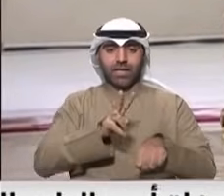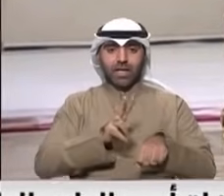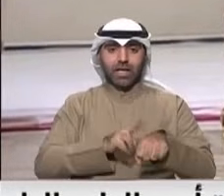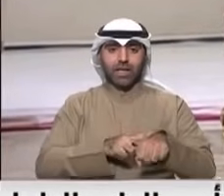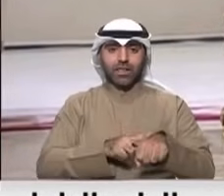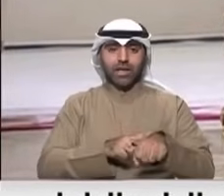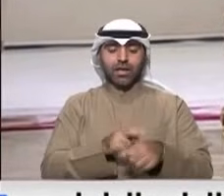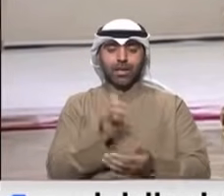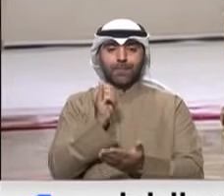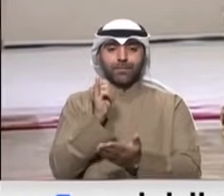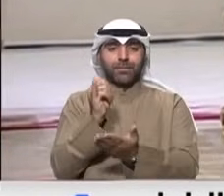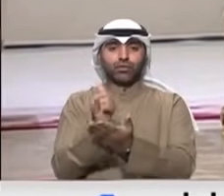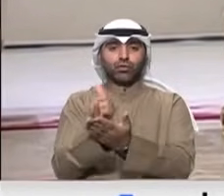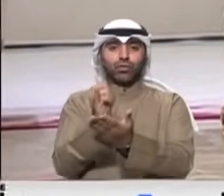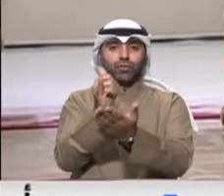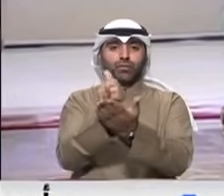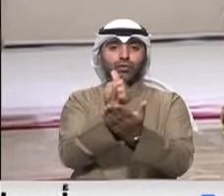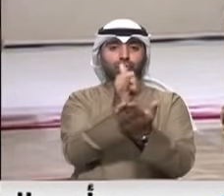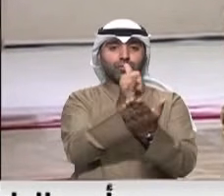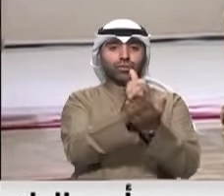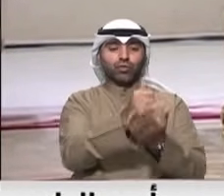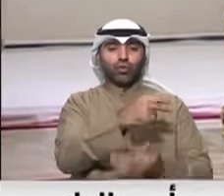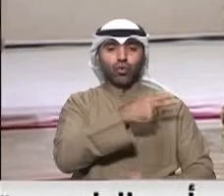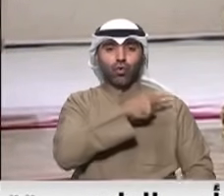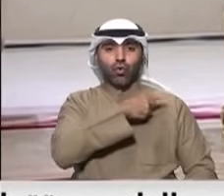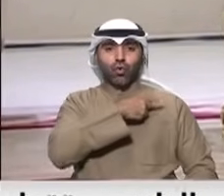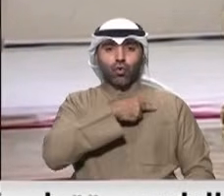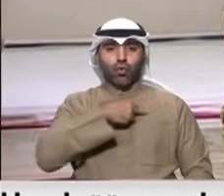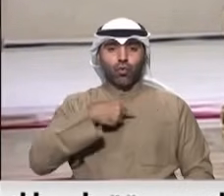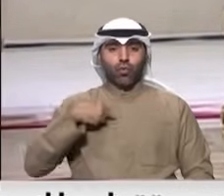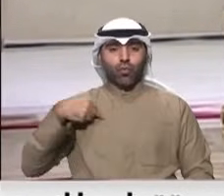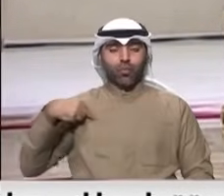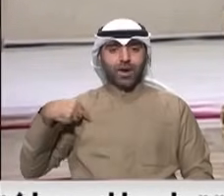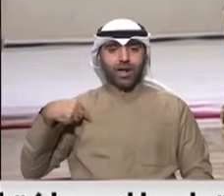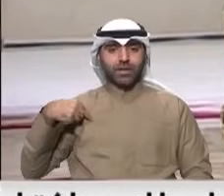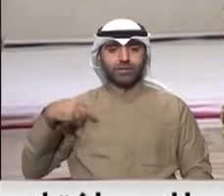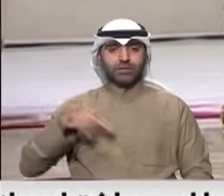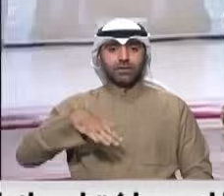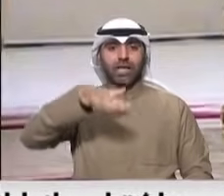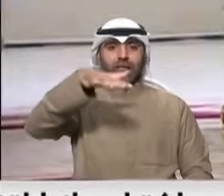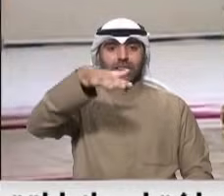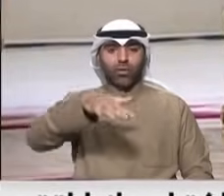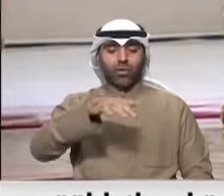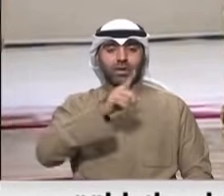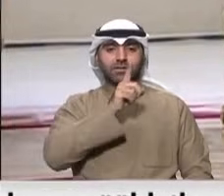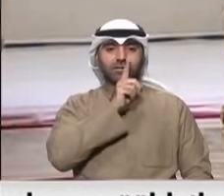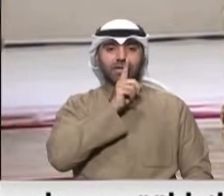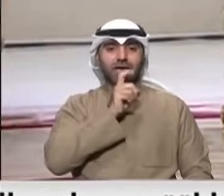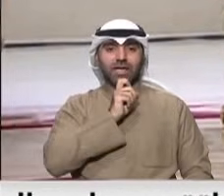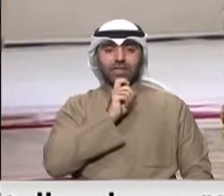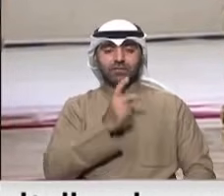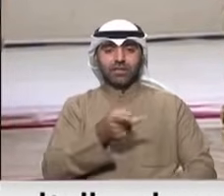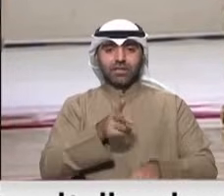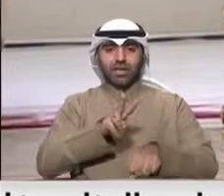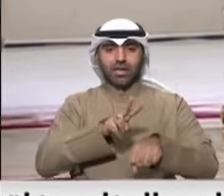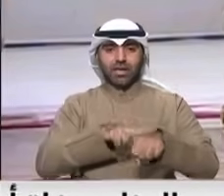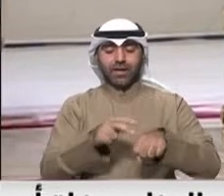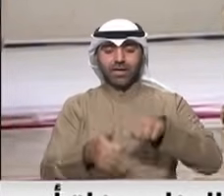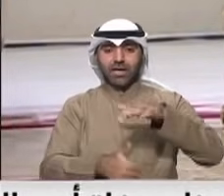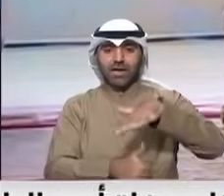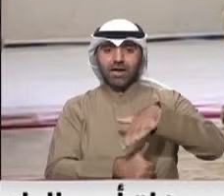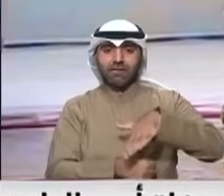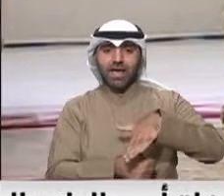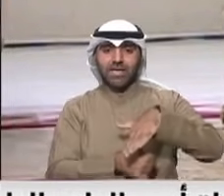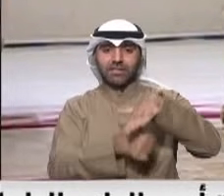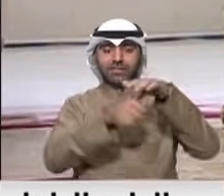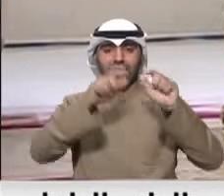العطيه ووزير الدوله سعاده الشيخ عبد الرحمن بن سعود بن فهد ال ثاني وقائد الحرس الاميري سعاده الفريق ركن